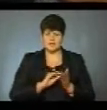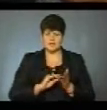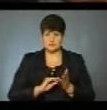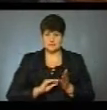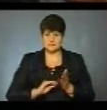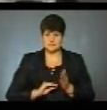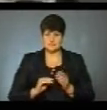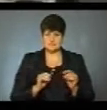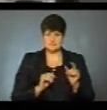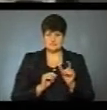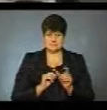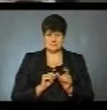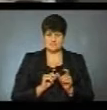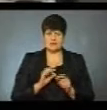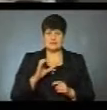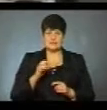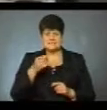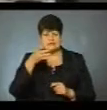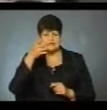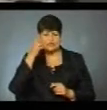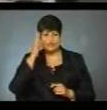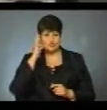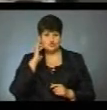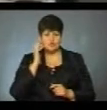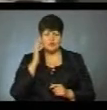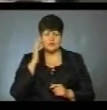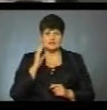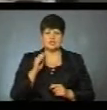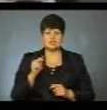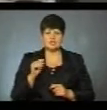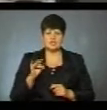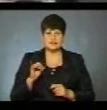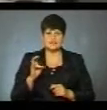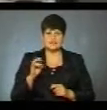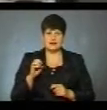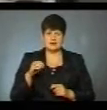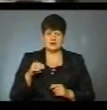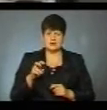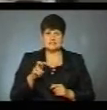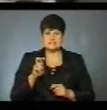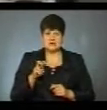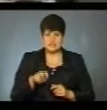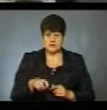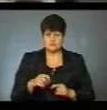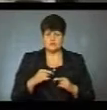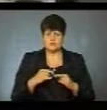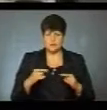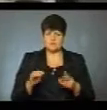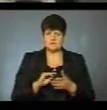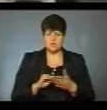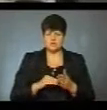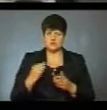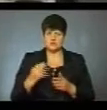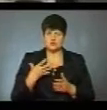з абзацу. Сивочолий чернець Нестор, схилившись над столом, пише історію свого